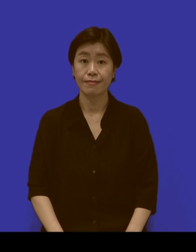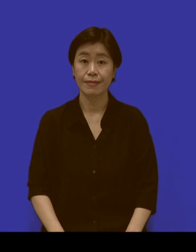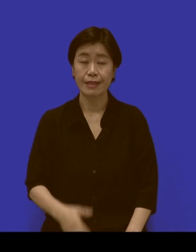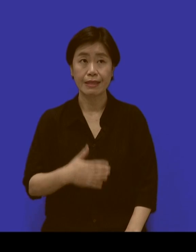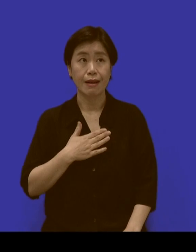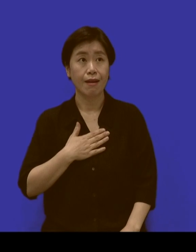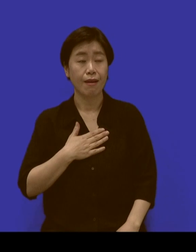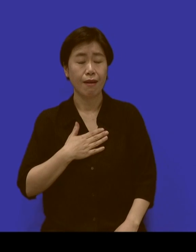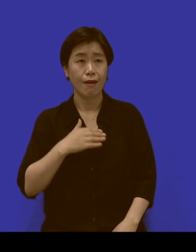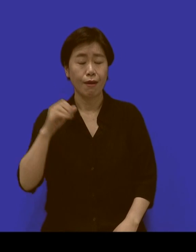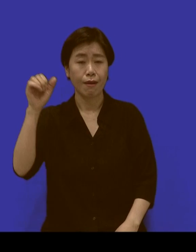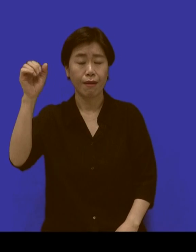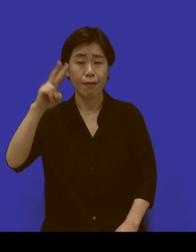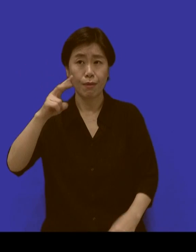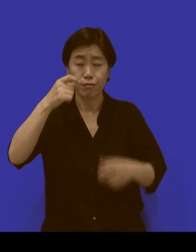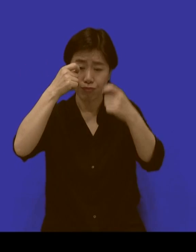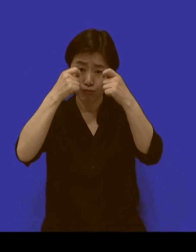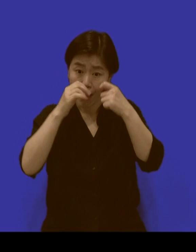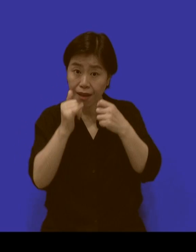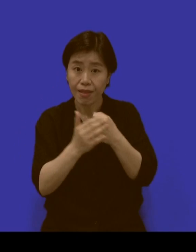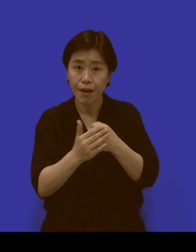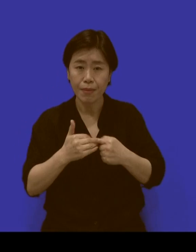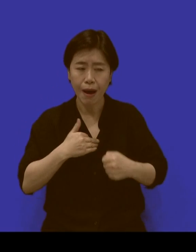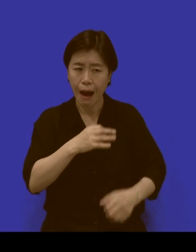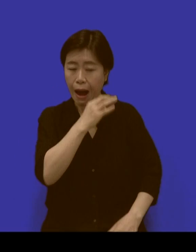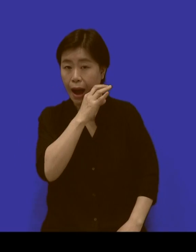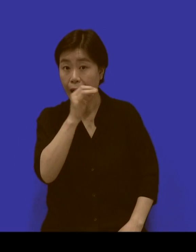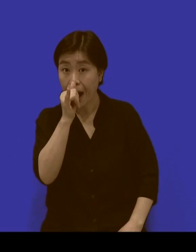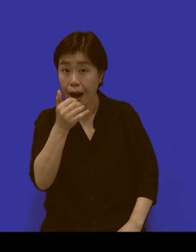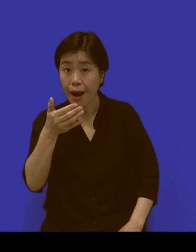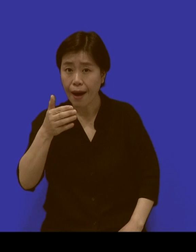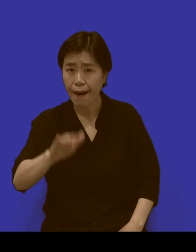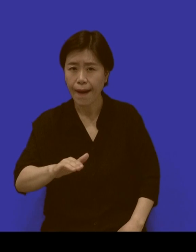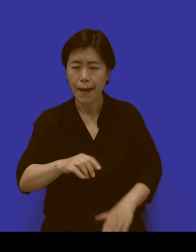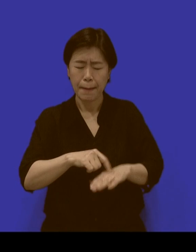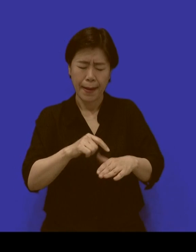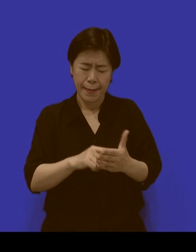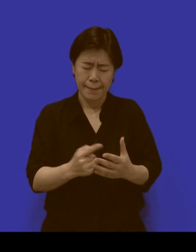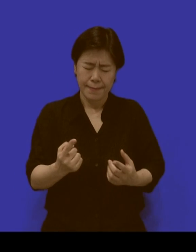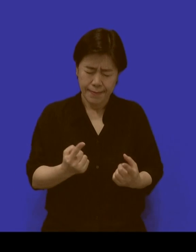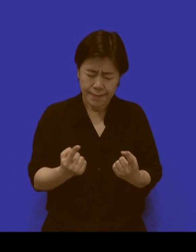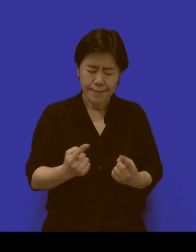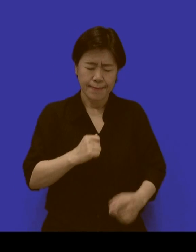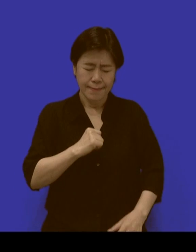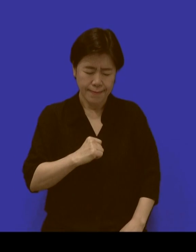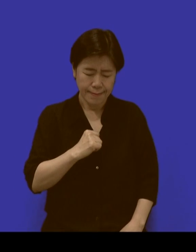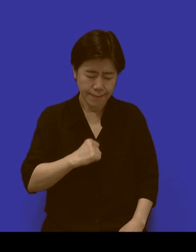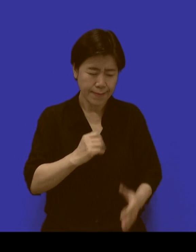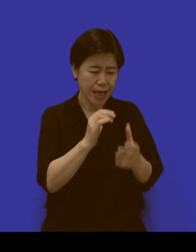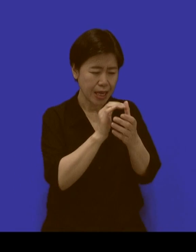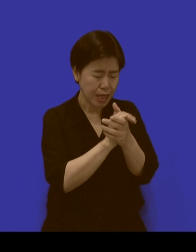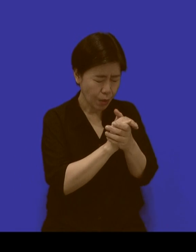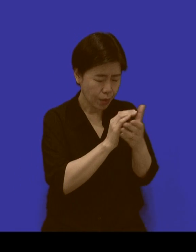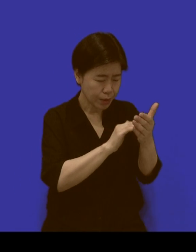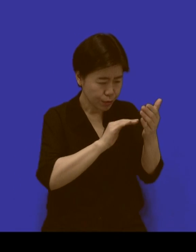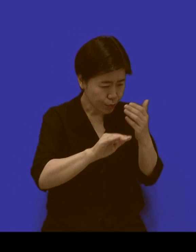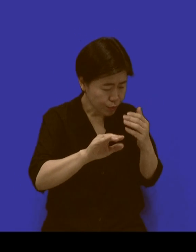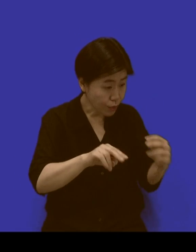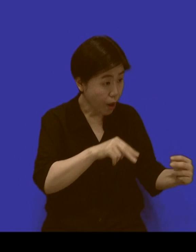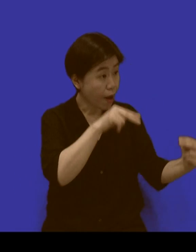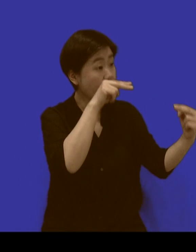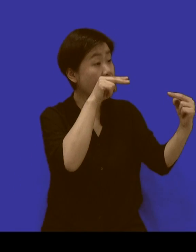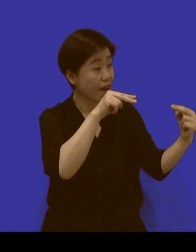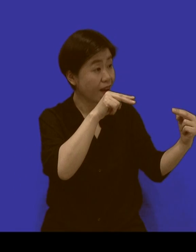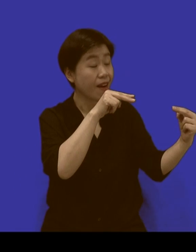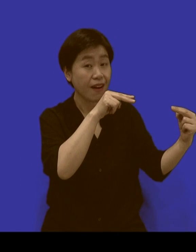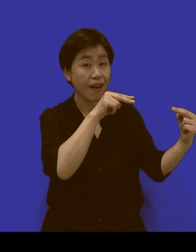지금 뭐지? 그러면서 근데 자꾸 마음을 다잡고 이제 겨우 마치고 아저씨를 보니까 아저씨도